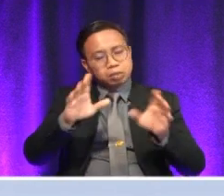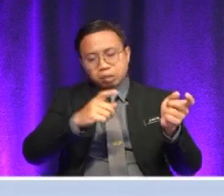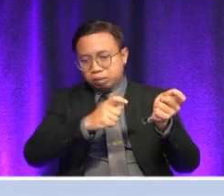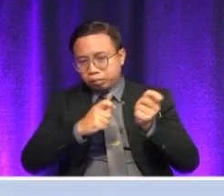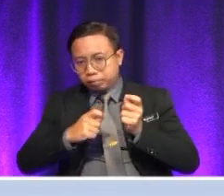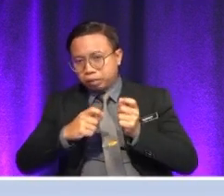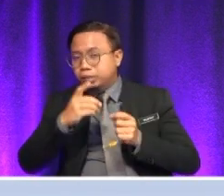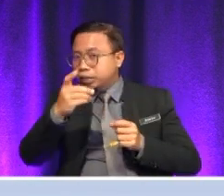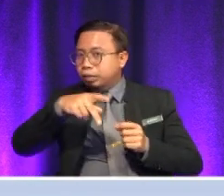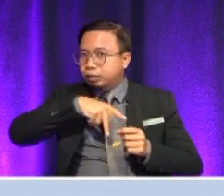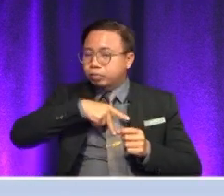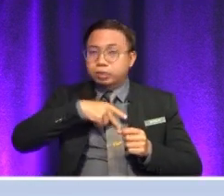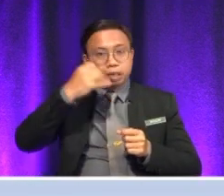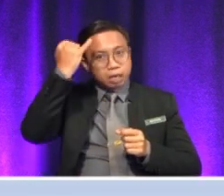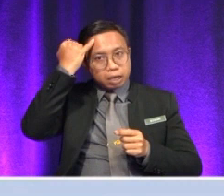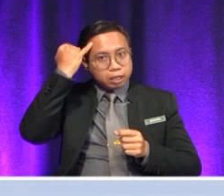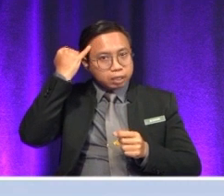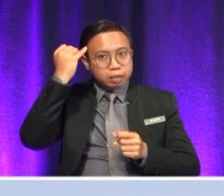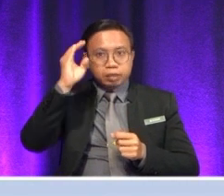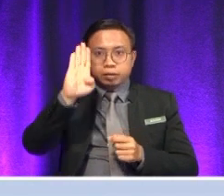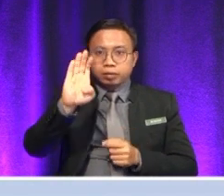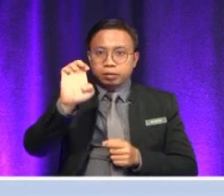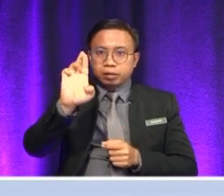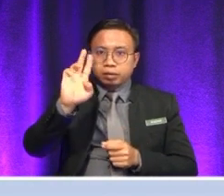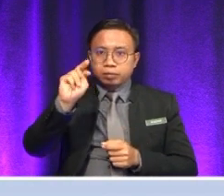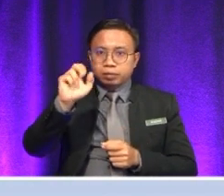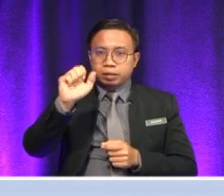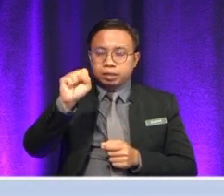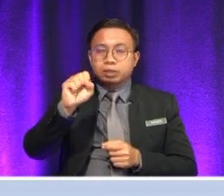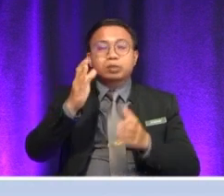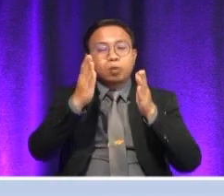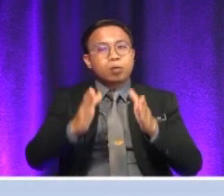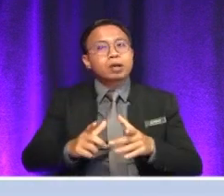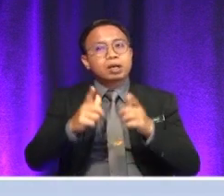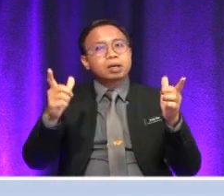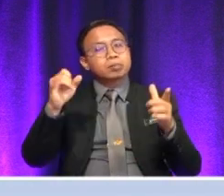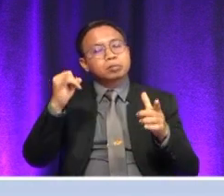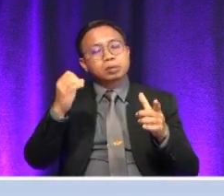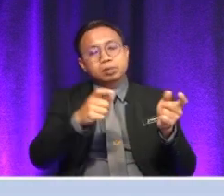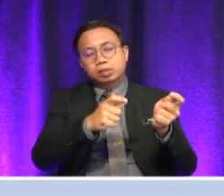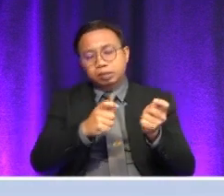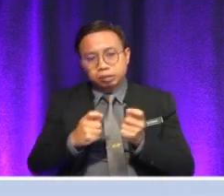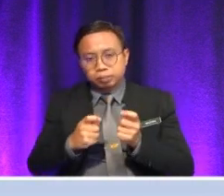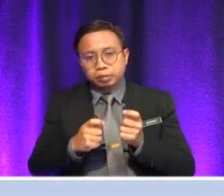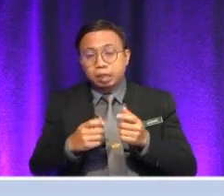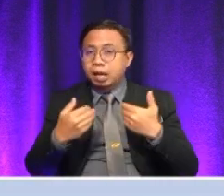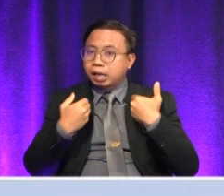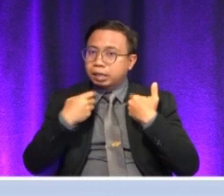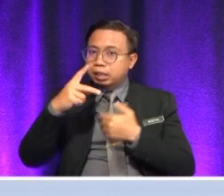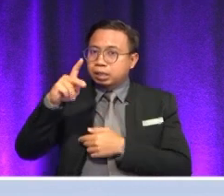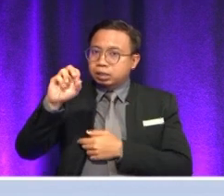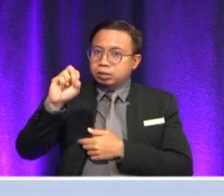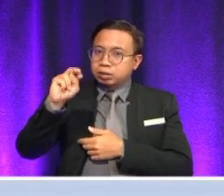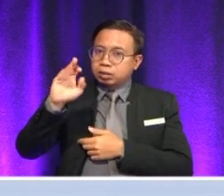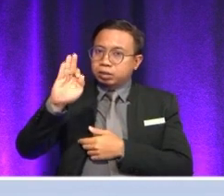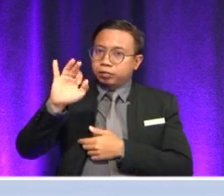punya idea dia bernas. Orang lain boleh terima tapi kita yang tak boleh terima. So jadi konflik dekat situ. Okey, bila